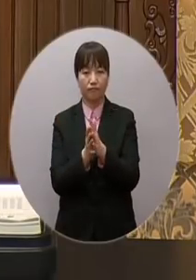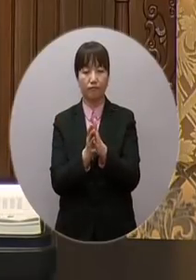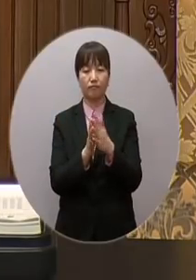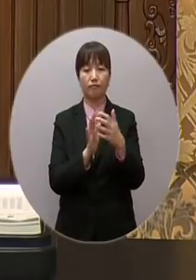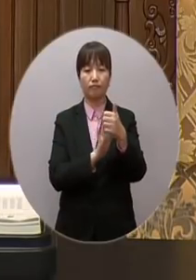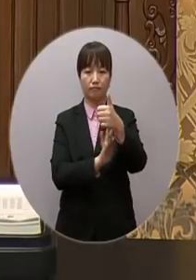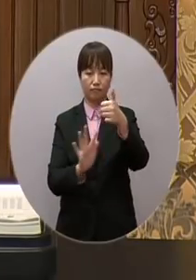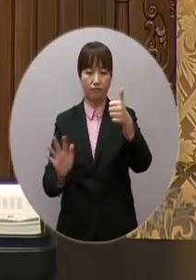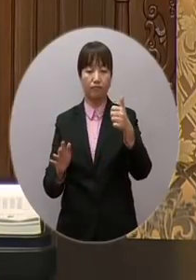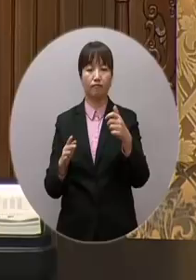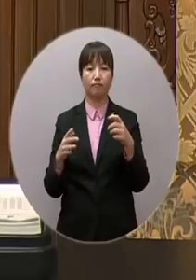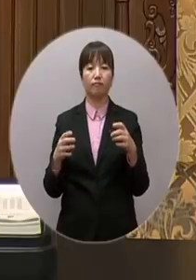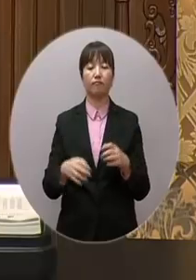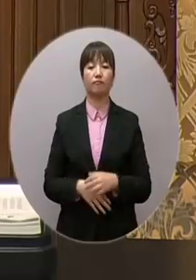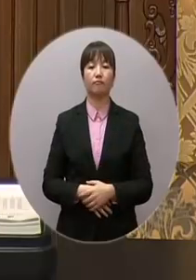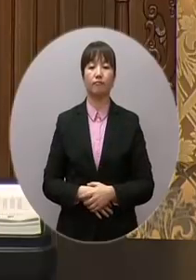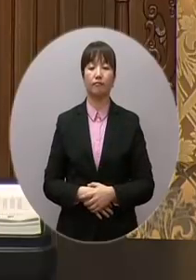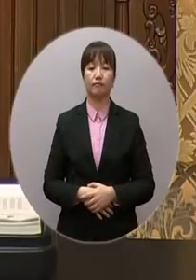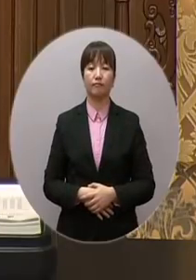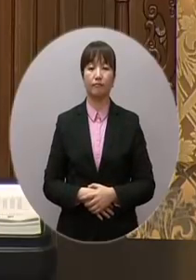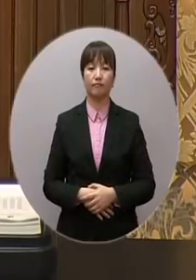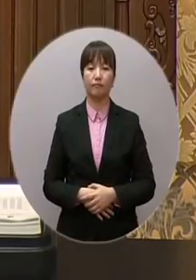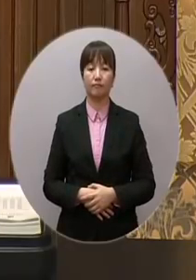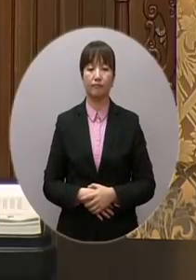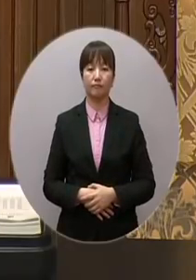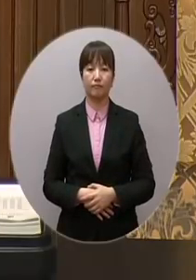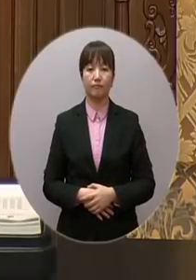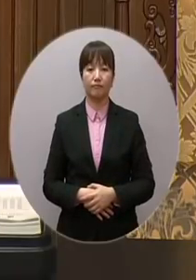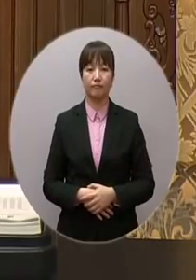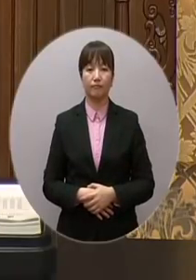席官员进场。